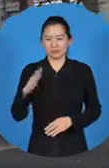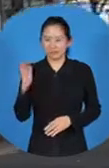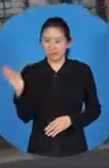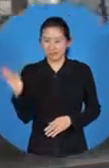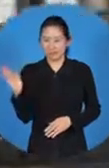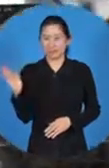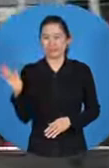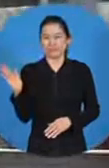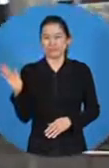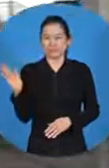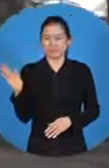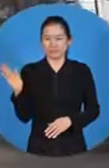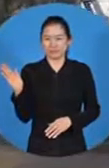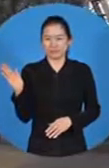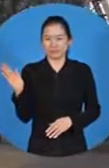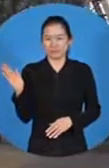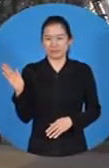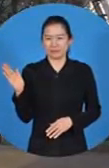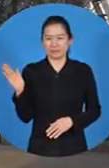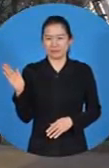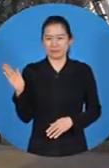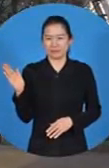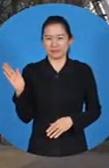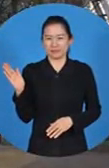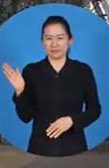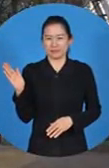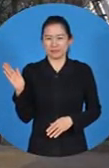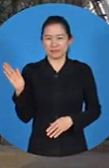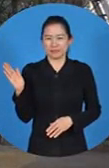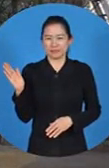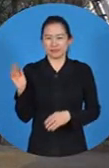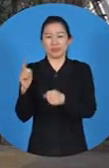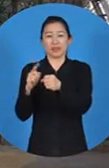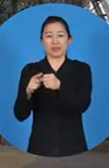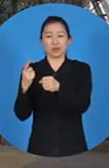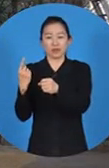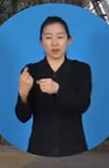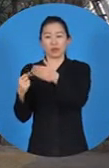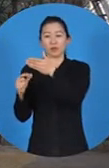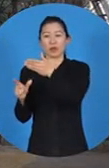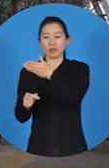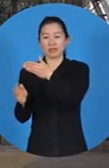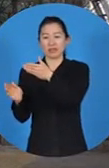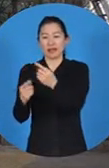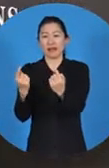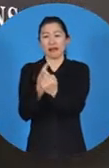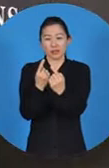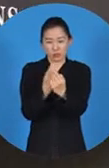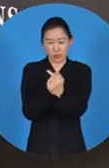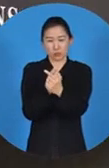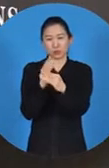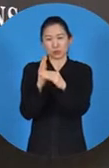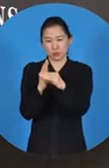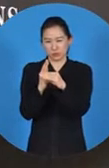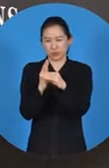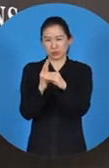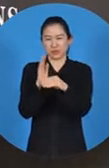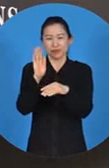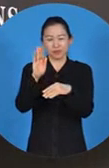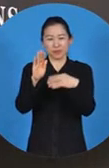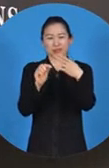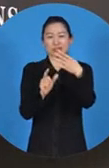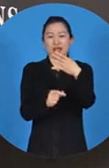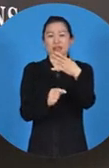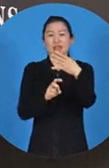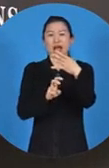高島平にある区立熱帯環境植物館では昨年の9月から改修工事を行っていましたが、